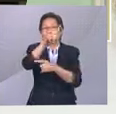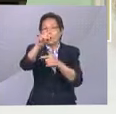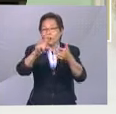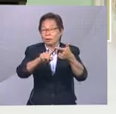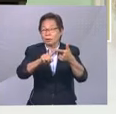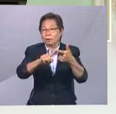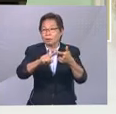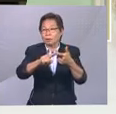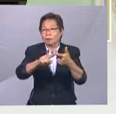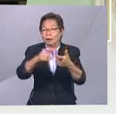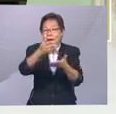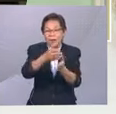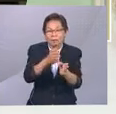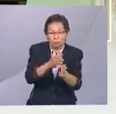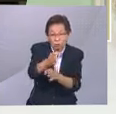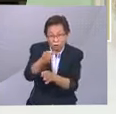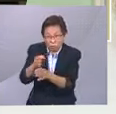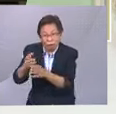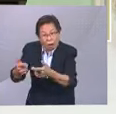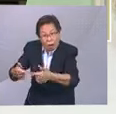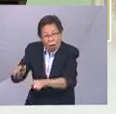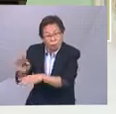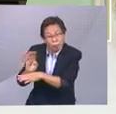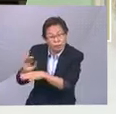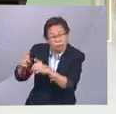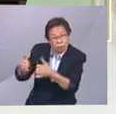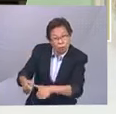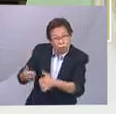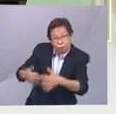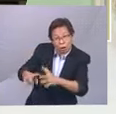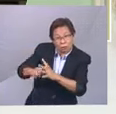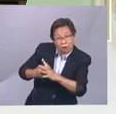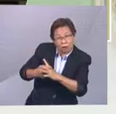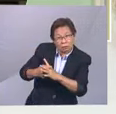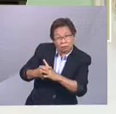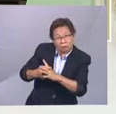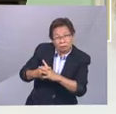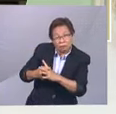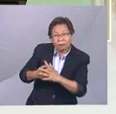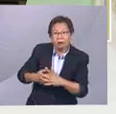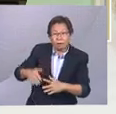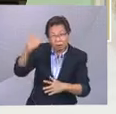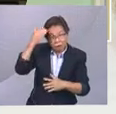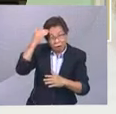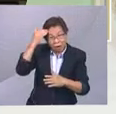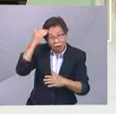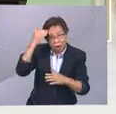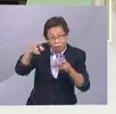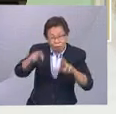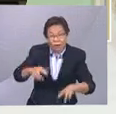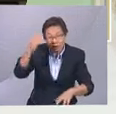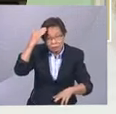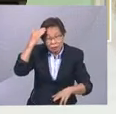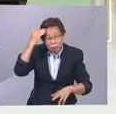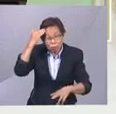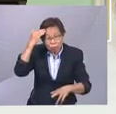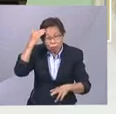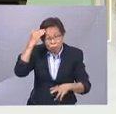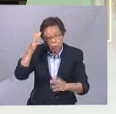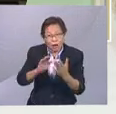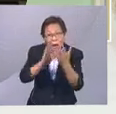beroperasi sebelum ini sudah memulihkan penghematan ataupun kesedaran Raya itu terhadap kecapi